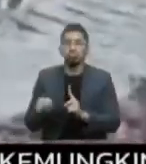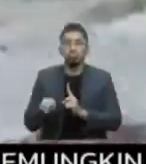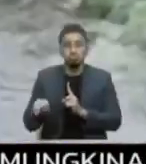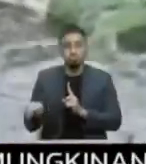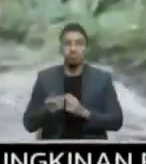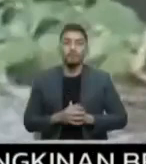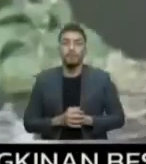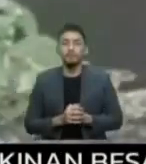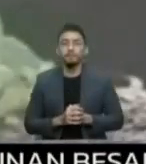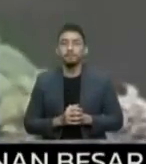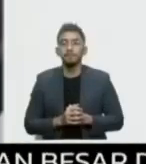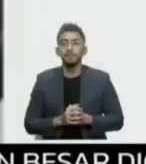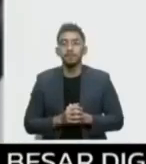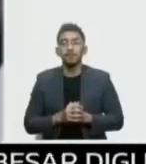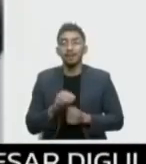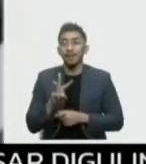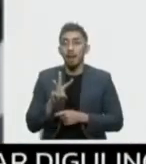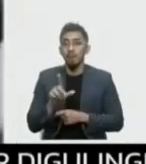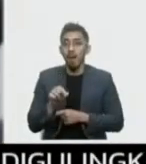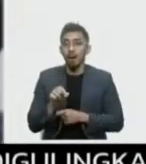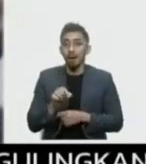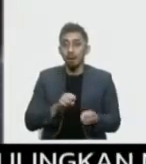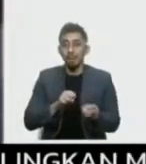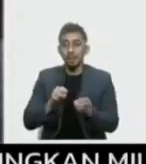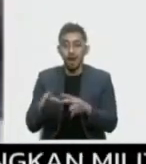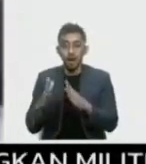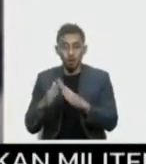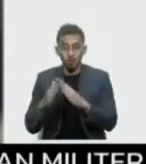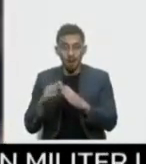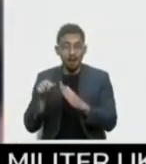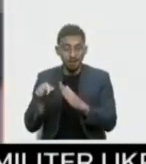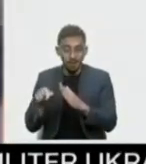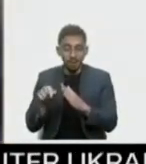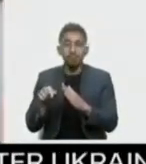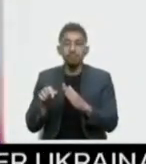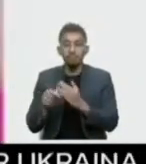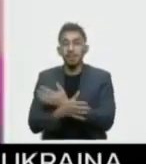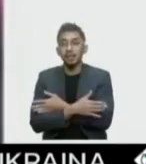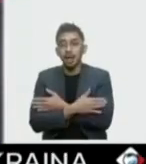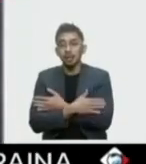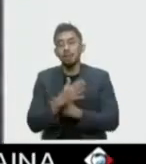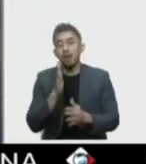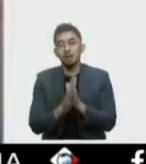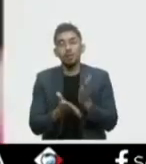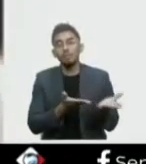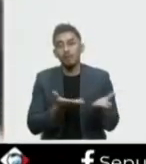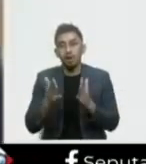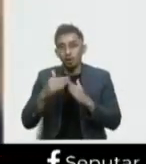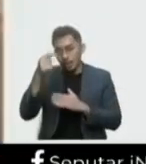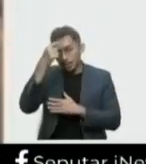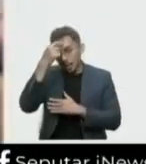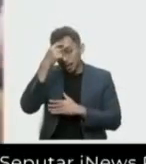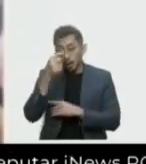ini baru 3 bulan tinggal di lokasi. Jasad korban dievakuasi petugas ke rumah sakit untuk diotopsi. Dua anak korban yang masih di bawah umur telah